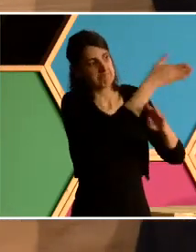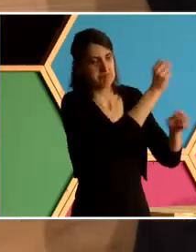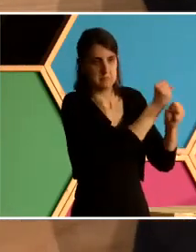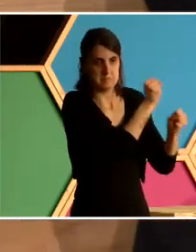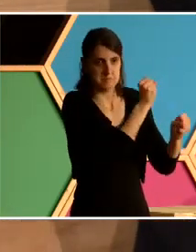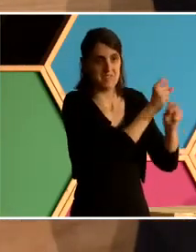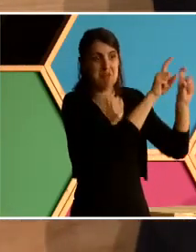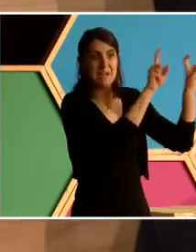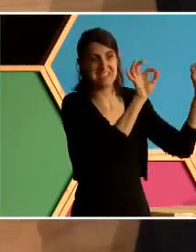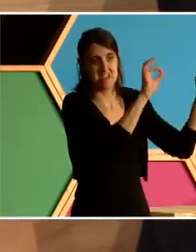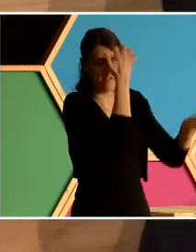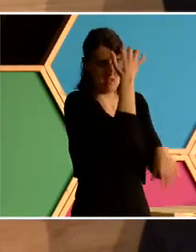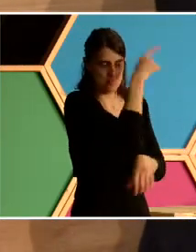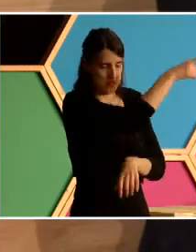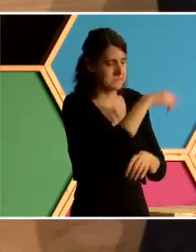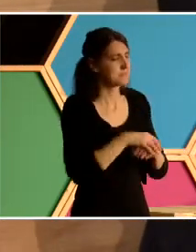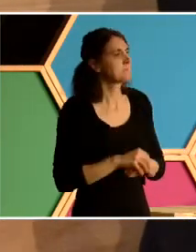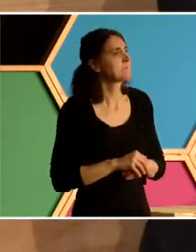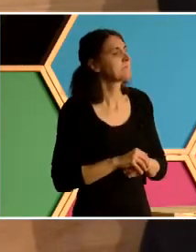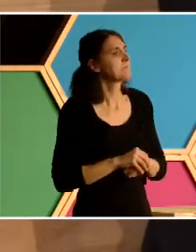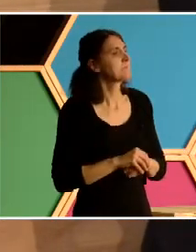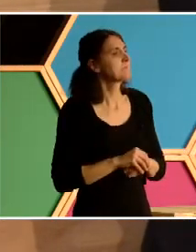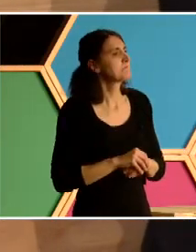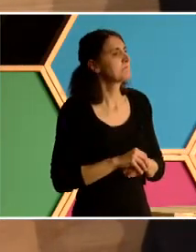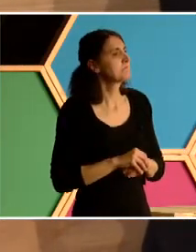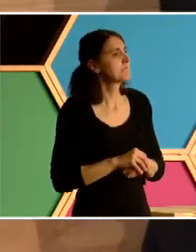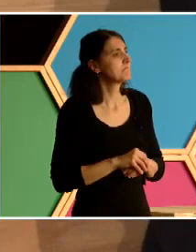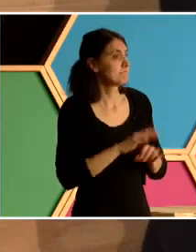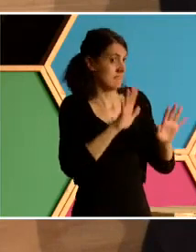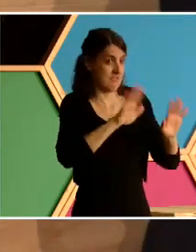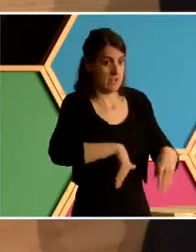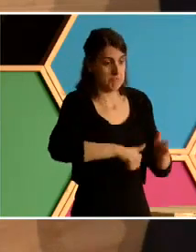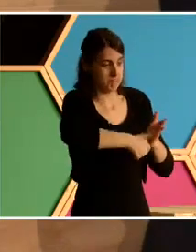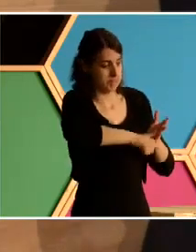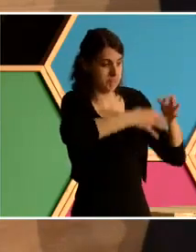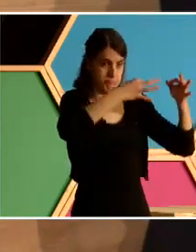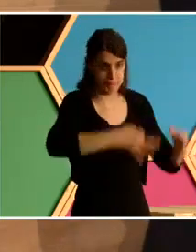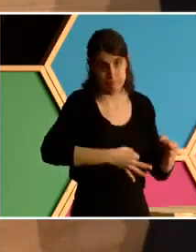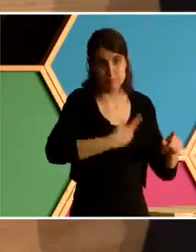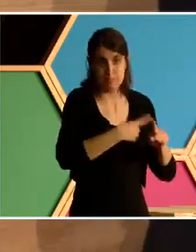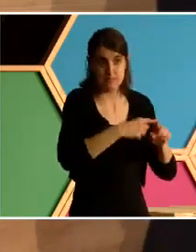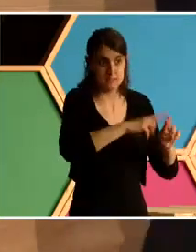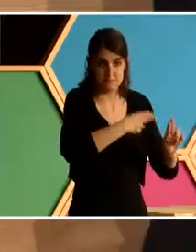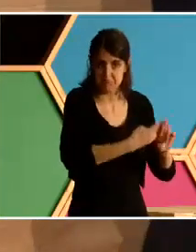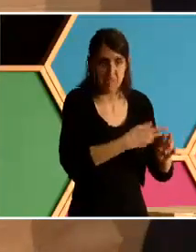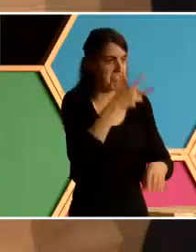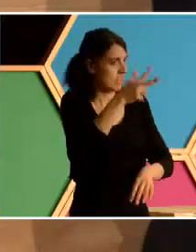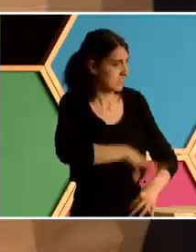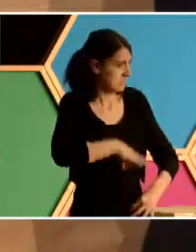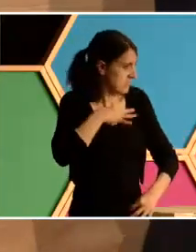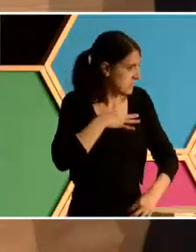empresa nord-americana. Al cap d'un temps, ella va adquirir la nacionalitat americana per casament, tenia tots els drets civils